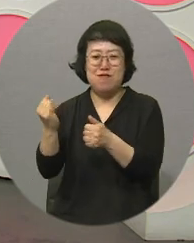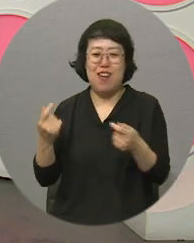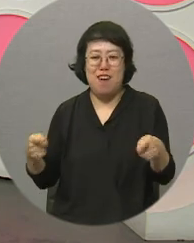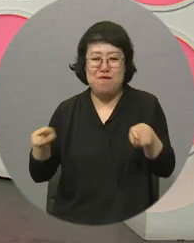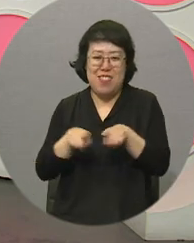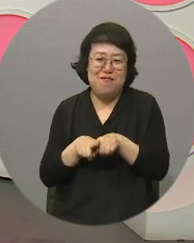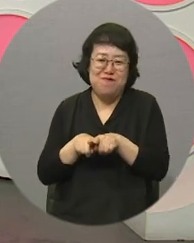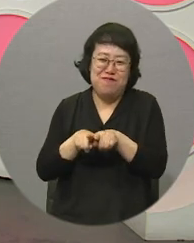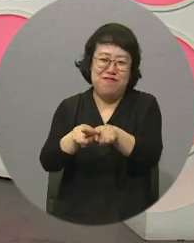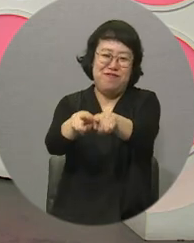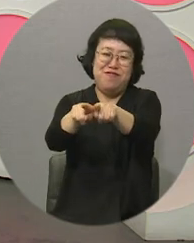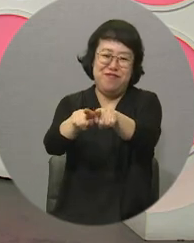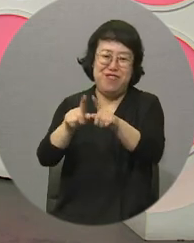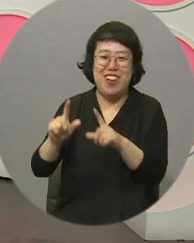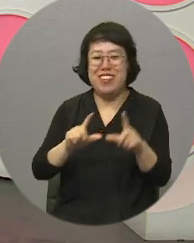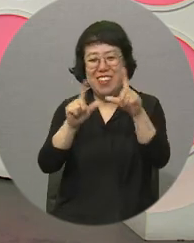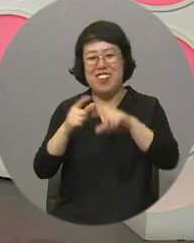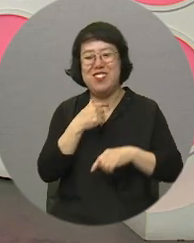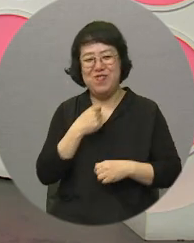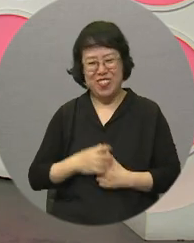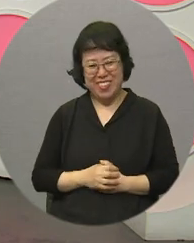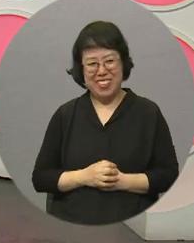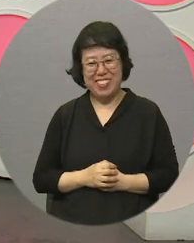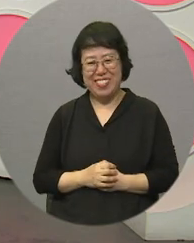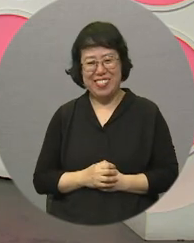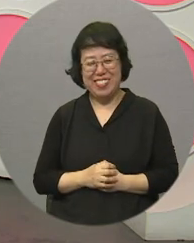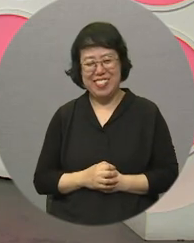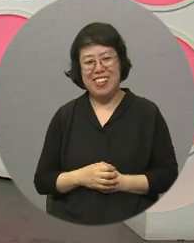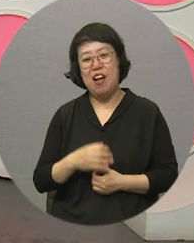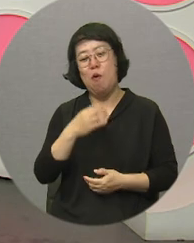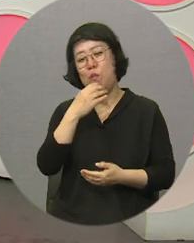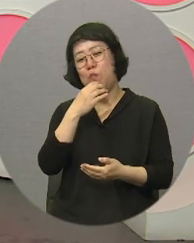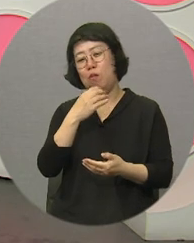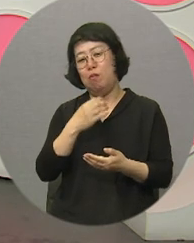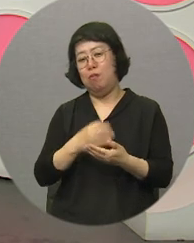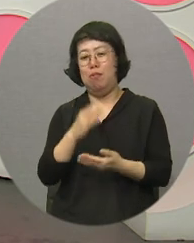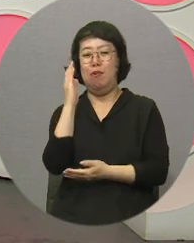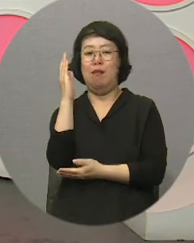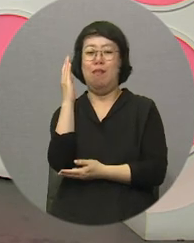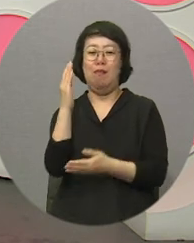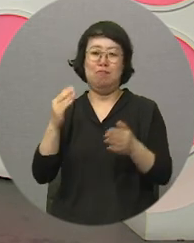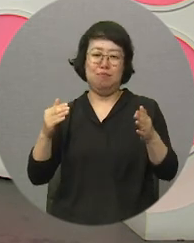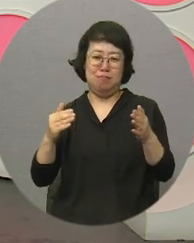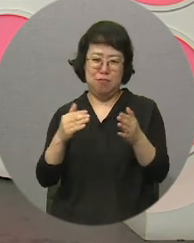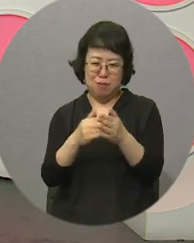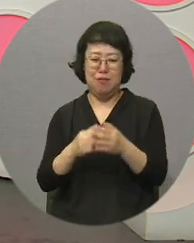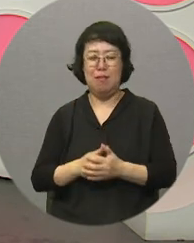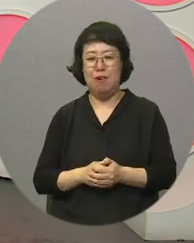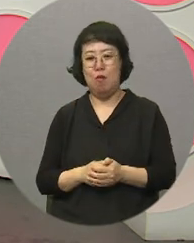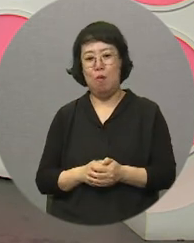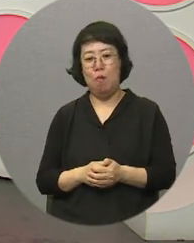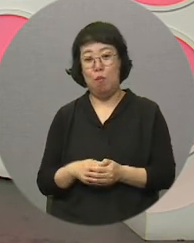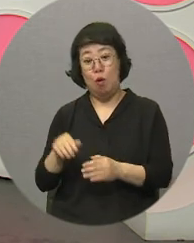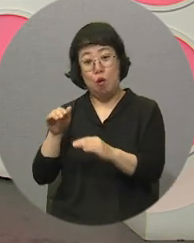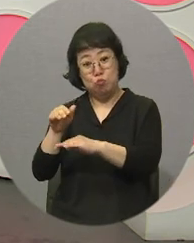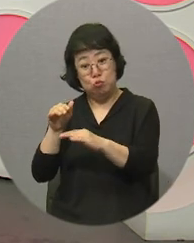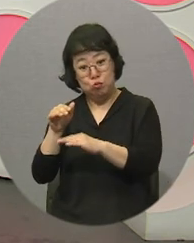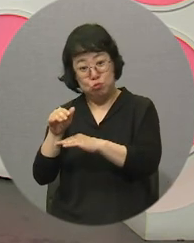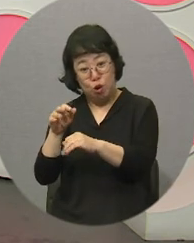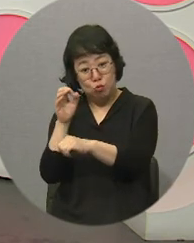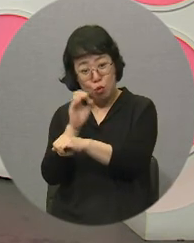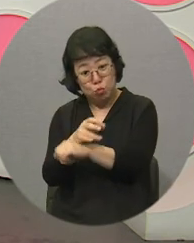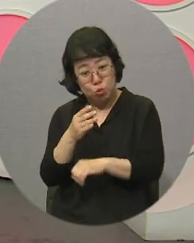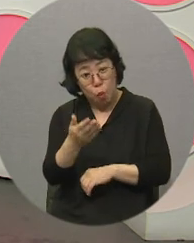생각이 들었습니다. 라는 오늘의 또 감동 사연이네요. 네, 아니 난 맨 처음에 차를 사줬다 그래서 어이, 참